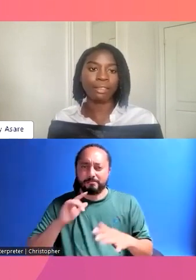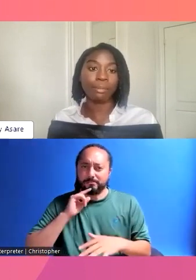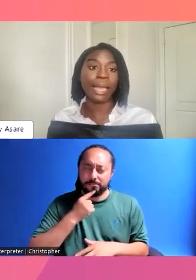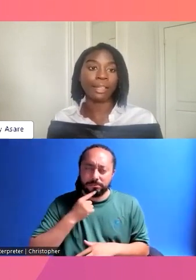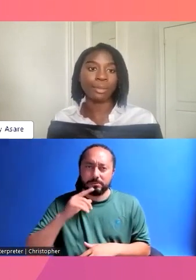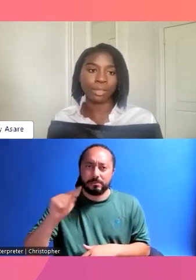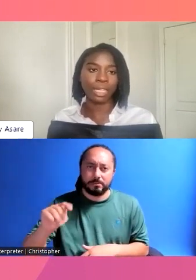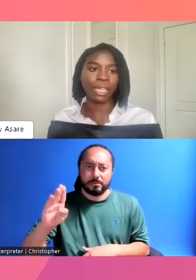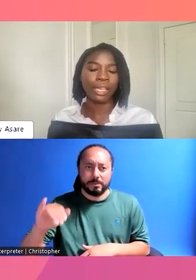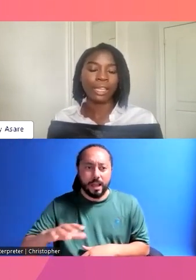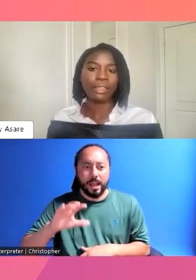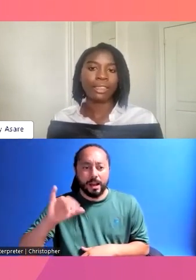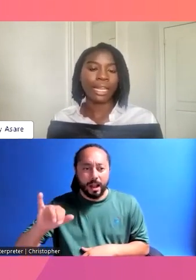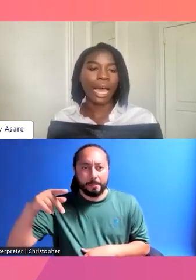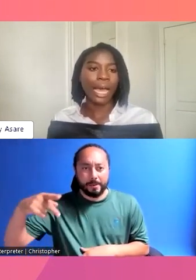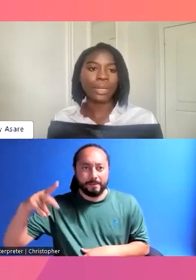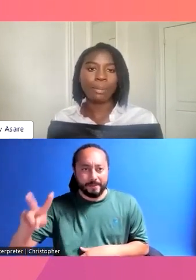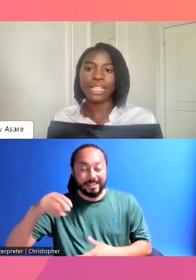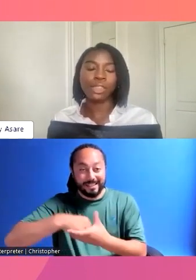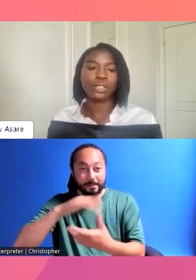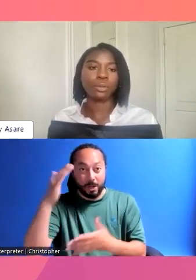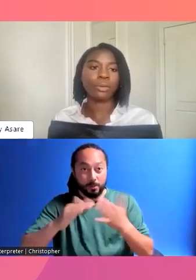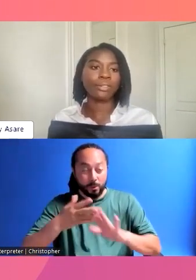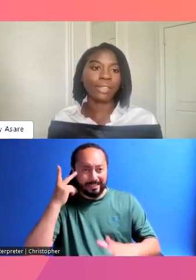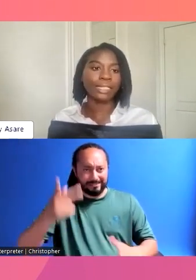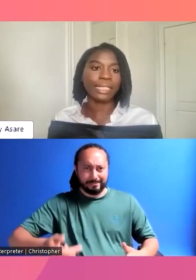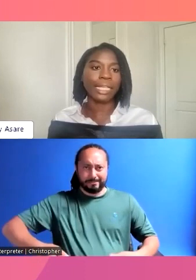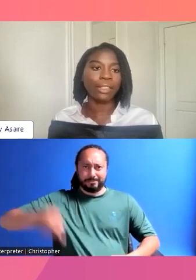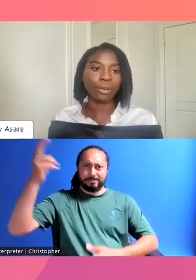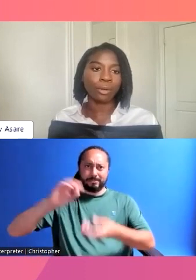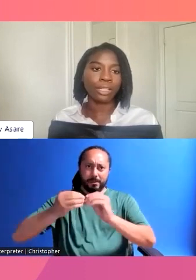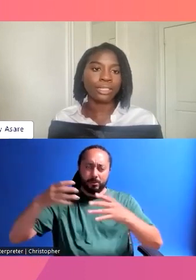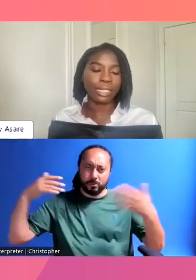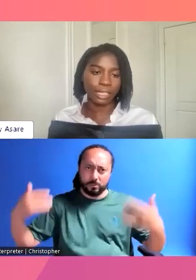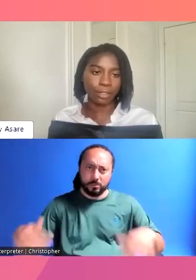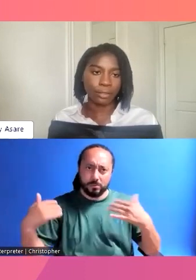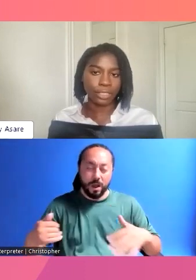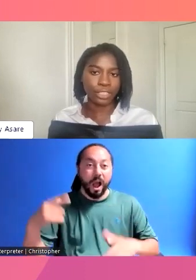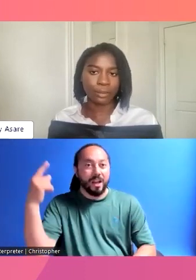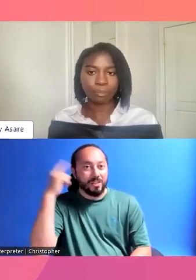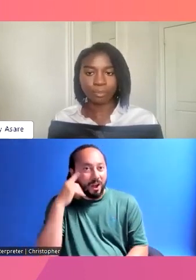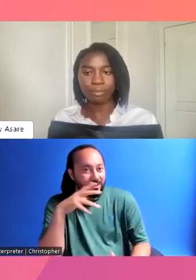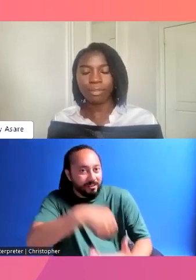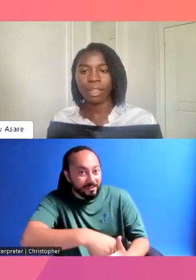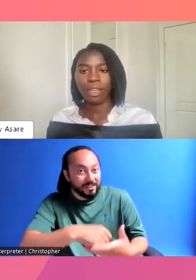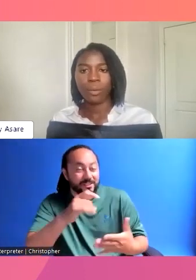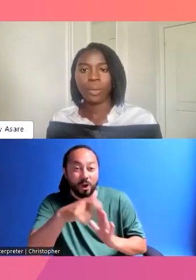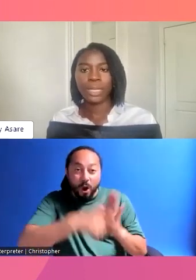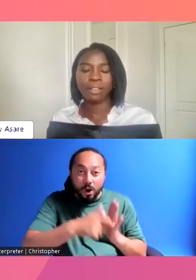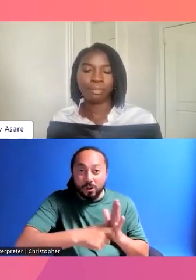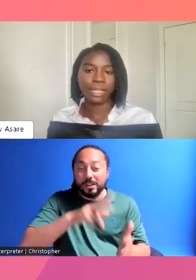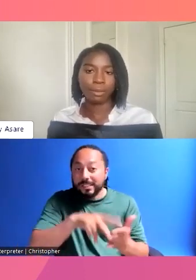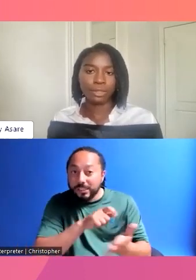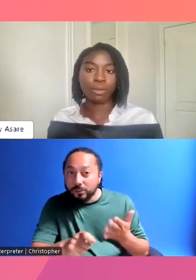taux si incroyable de TC et de VC dans la communauté noire, j'aurais cru que ce serait reflété dans